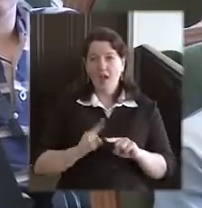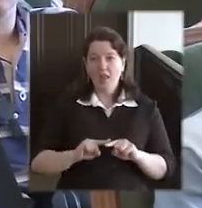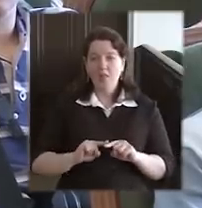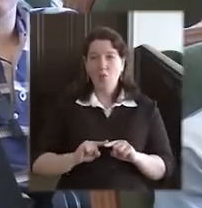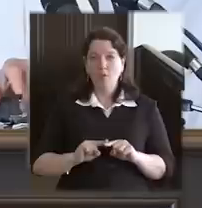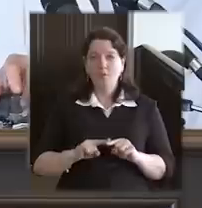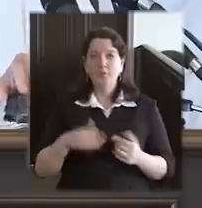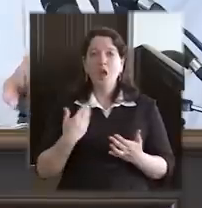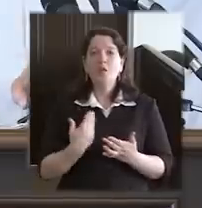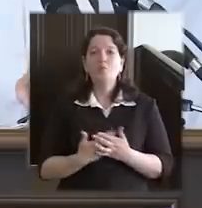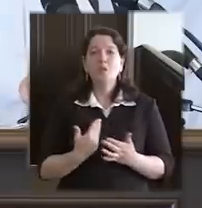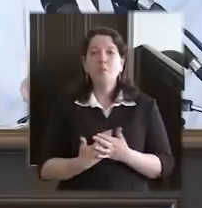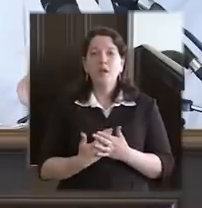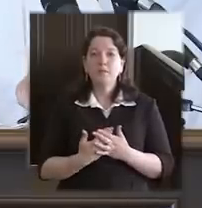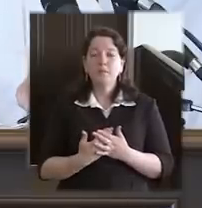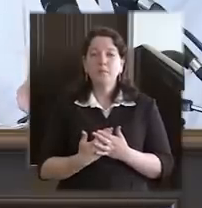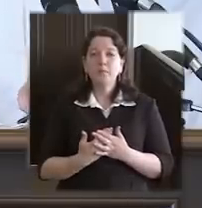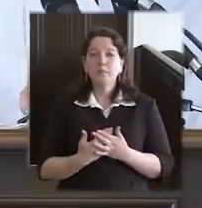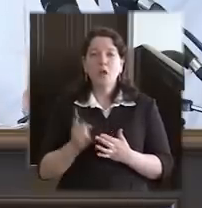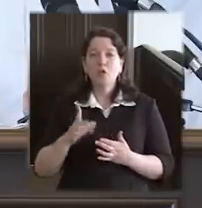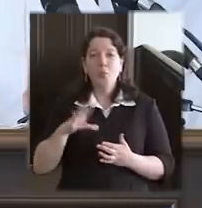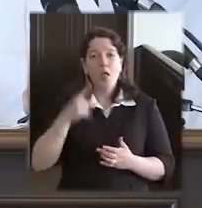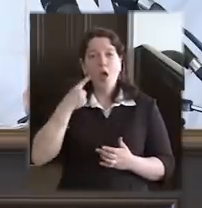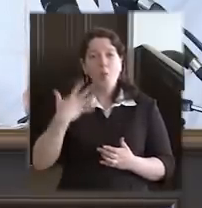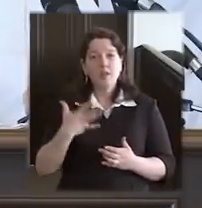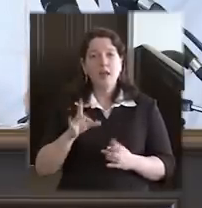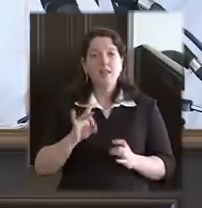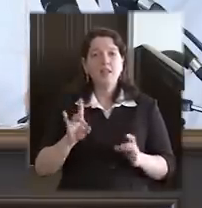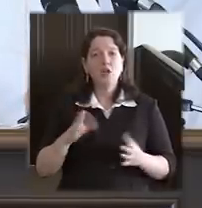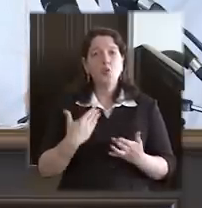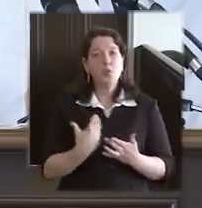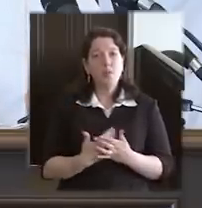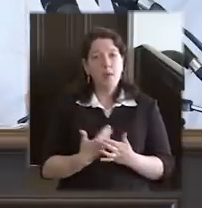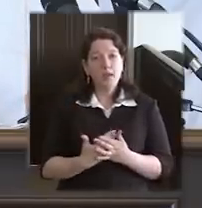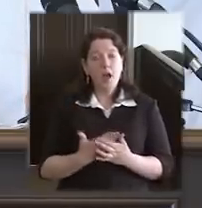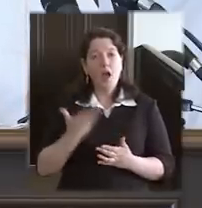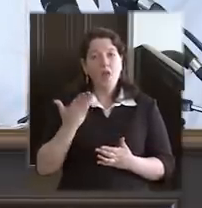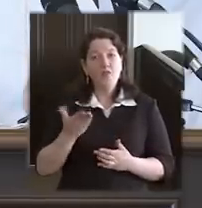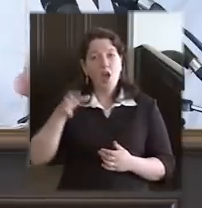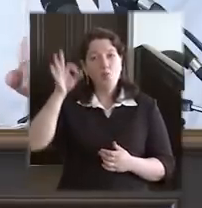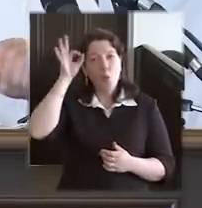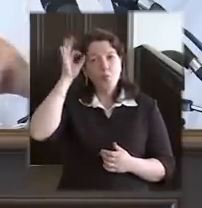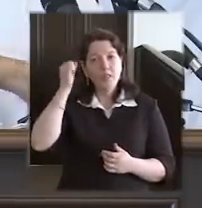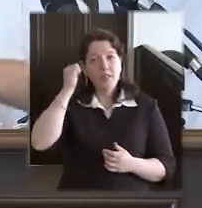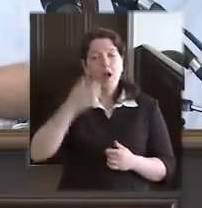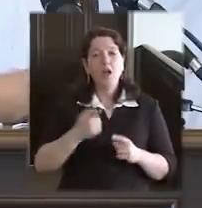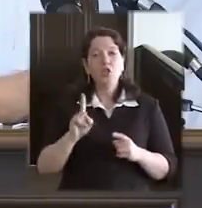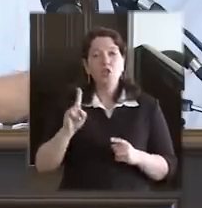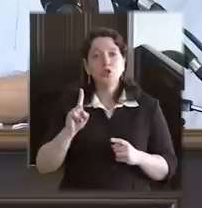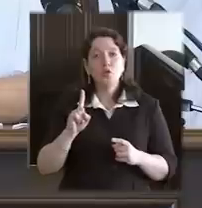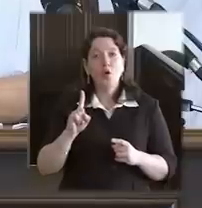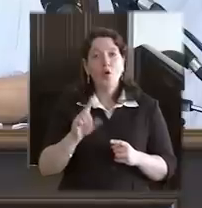Ну, пример, тут нужно привести пример, чтобы это было понятно. Вы помните,